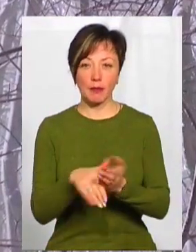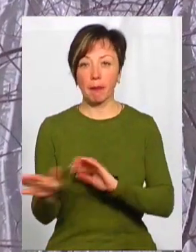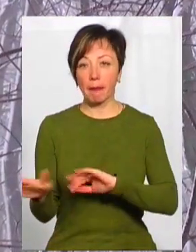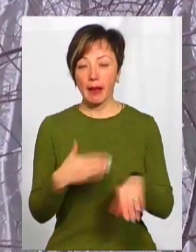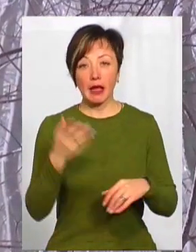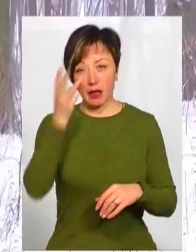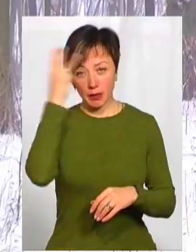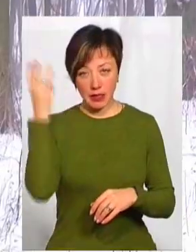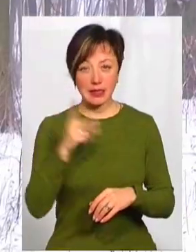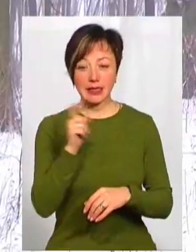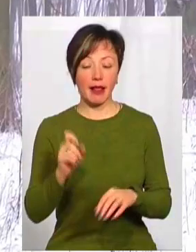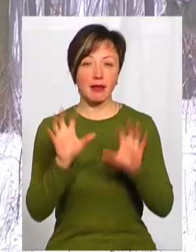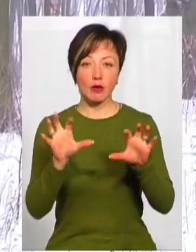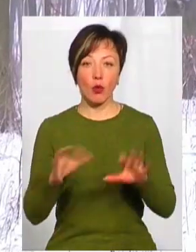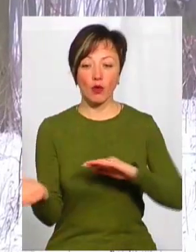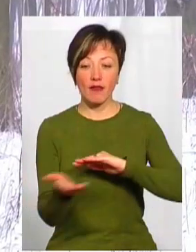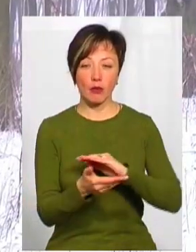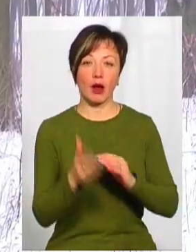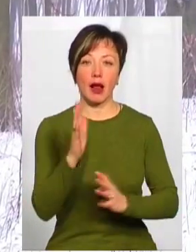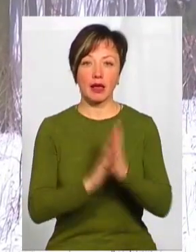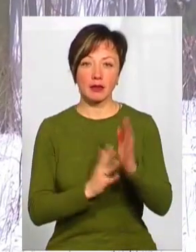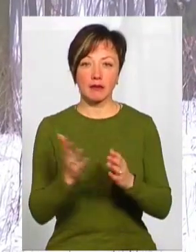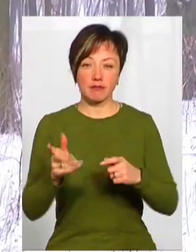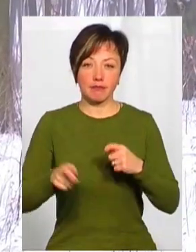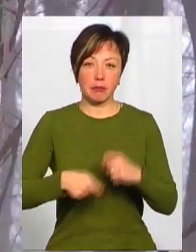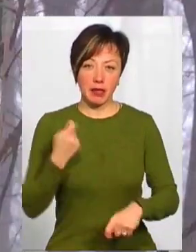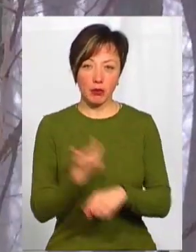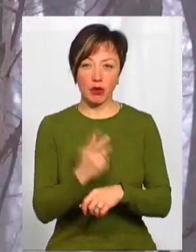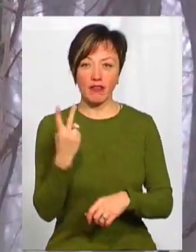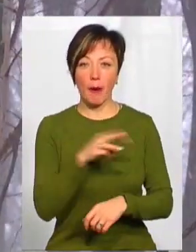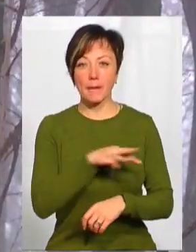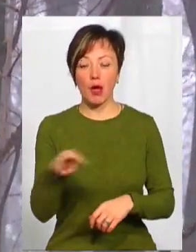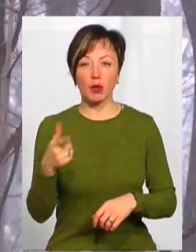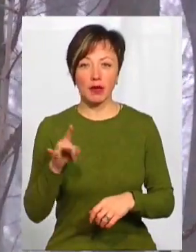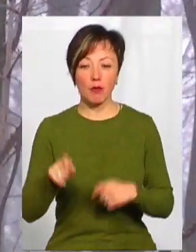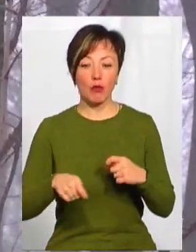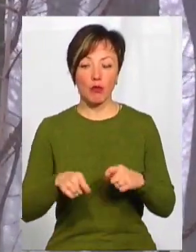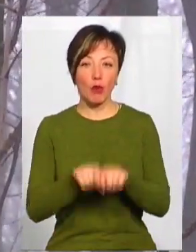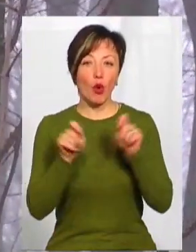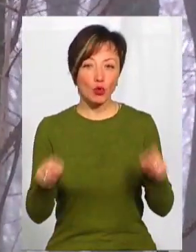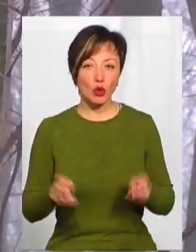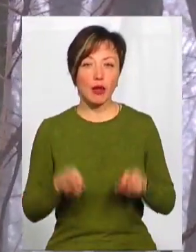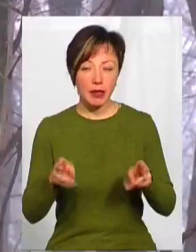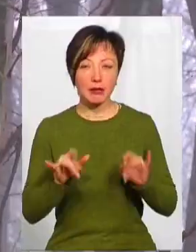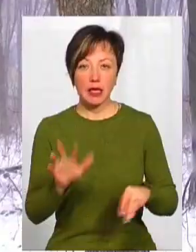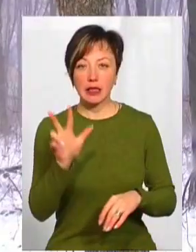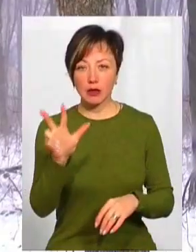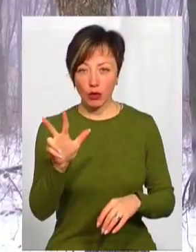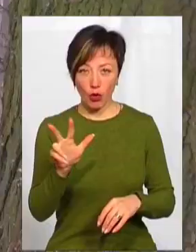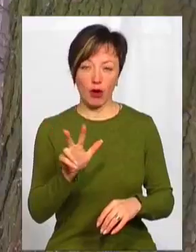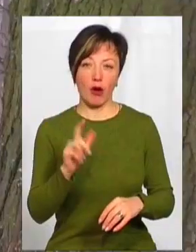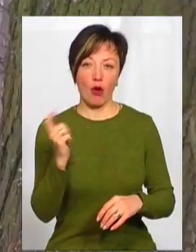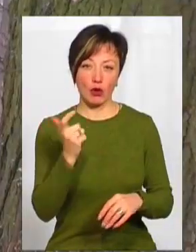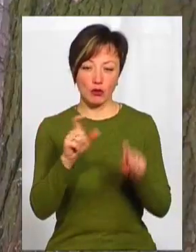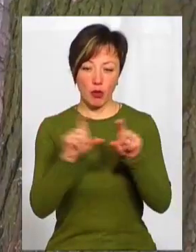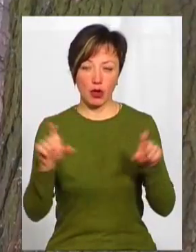незаконну вирубку лісу та реалізацію деревини нараховано збитків на понад 2 мільйони гривень. Порушено кримінальні справи щодо трьох комунальних лісгоспів.